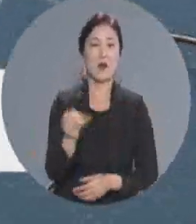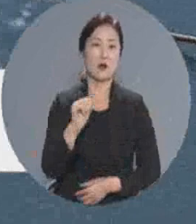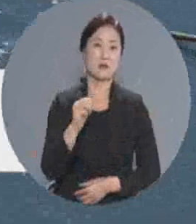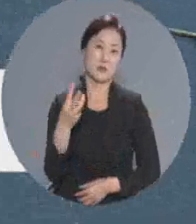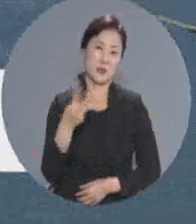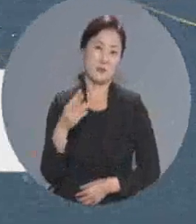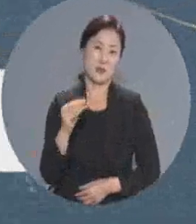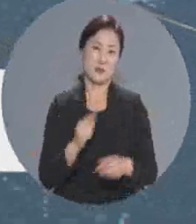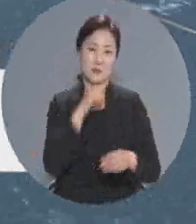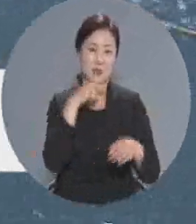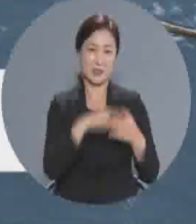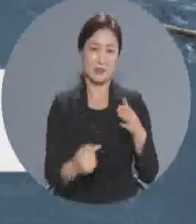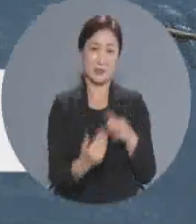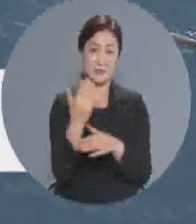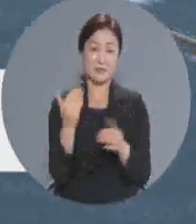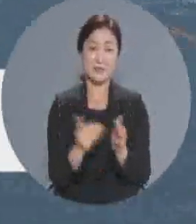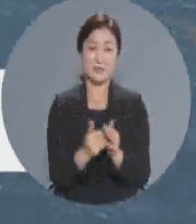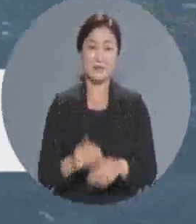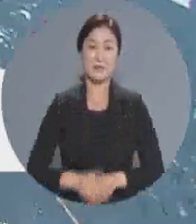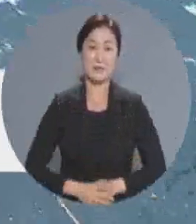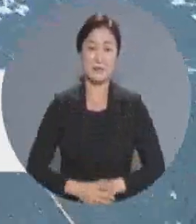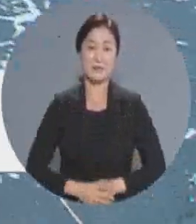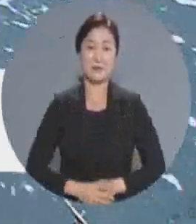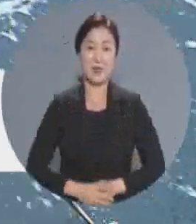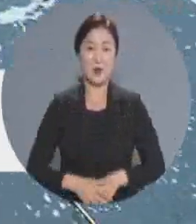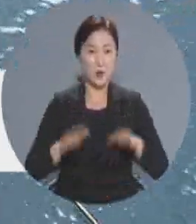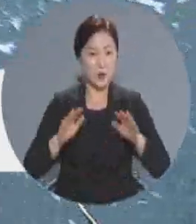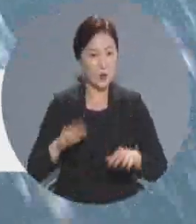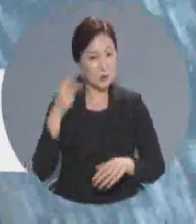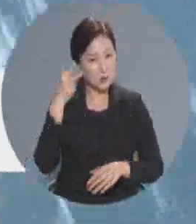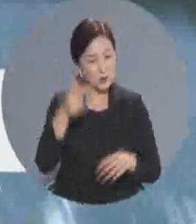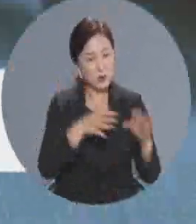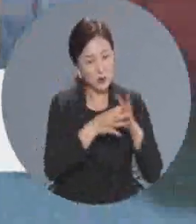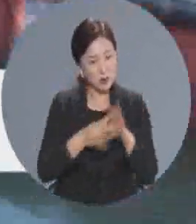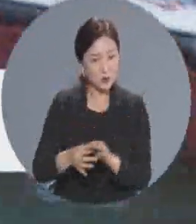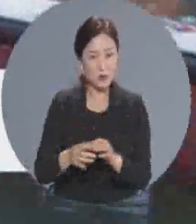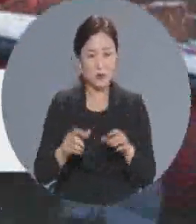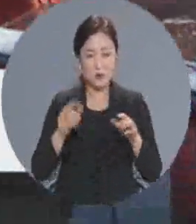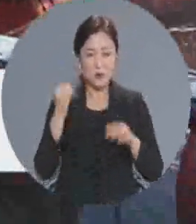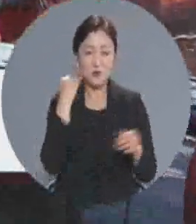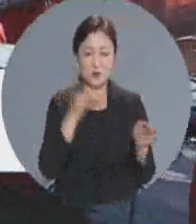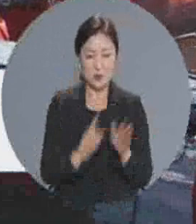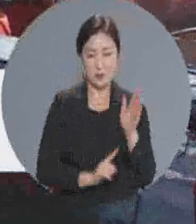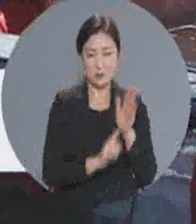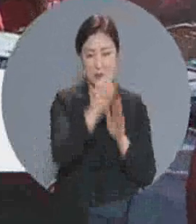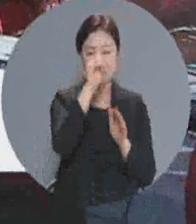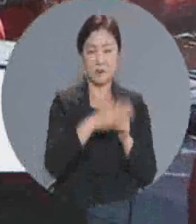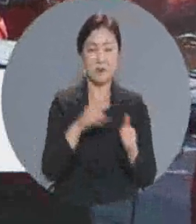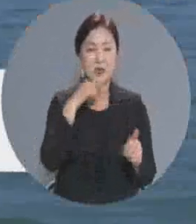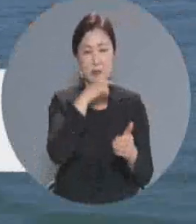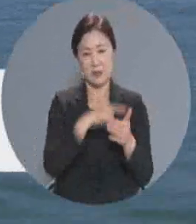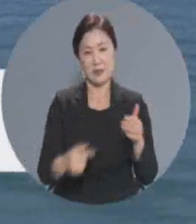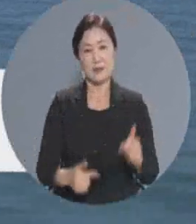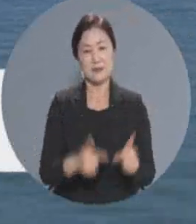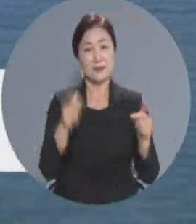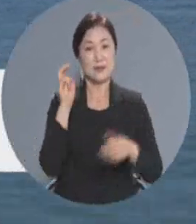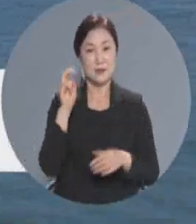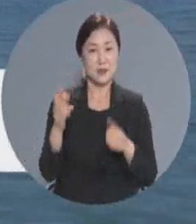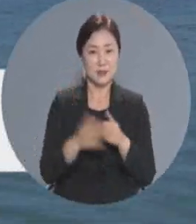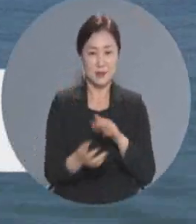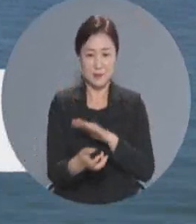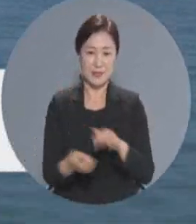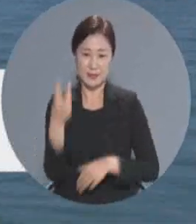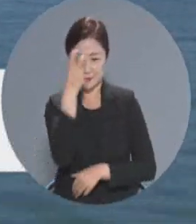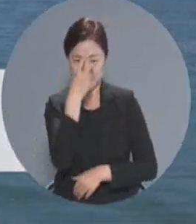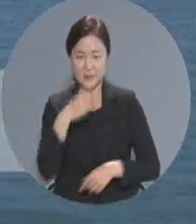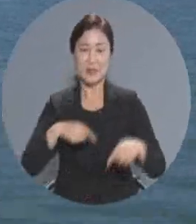피해가 발생했습니다. 여수시는 이번 주 내내 고수온 현상이 이어져 피해가 더 늘어날 것으로 보고 예찰과